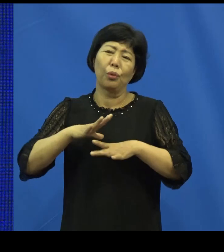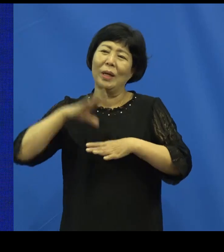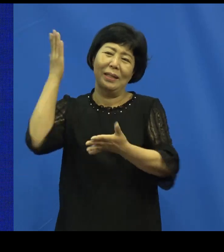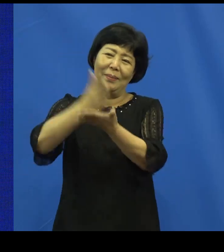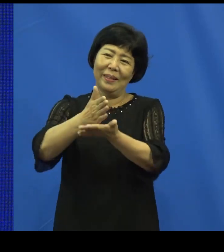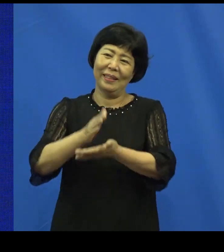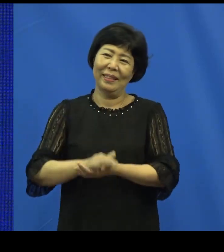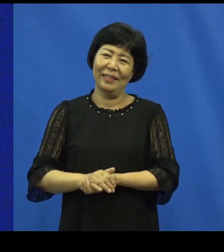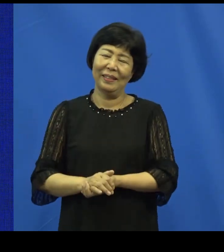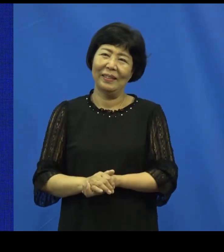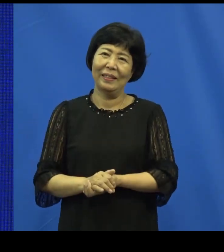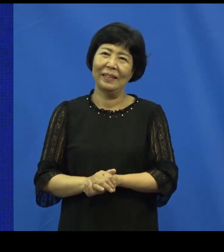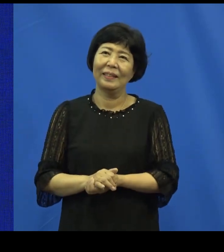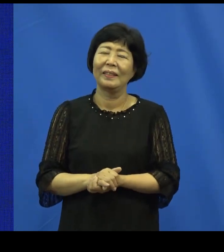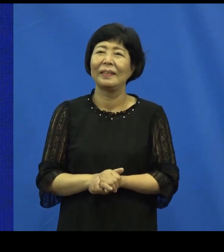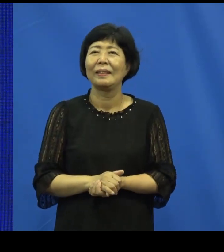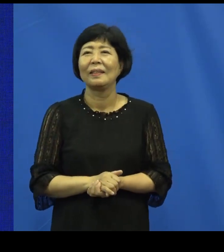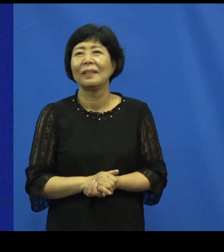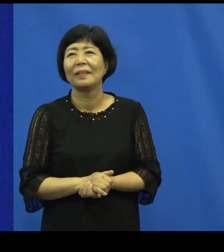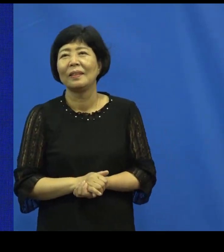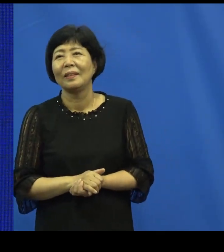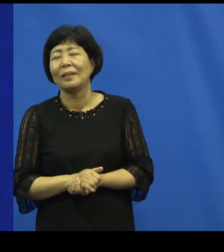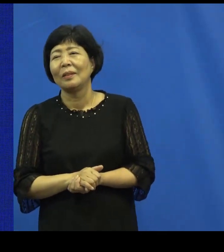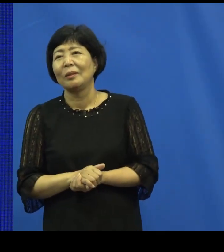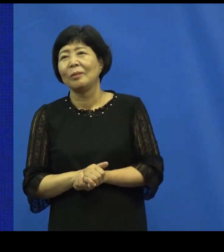다 허사로 끝나게 된다는 거예요.